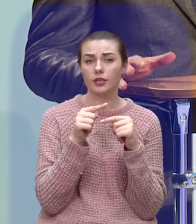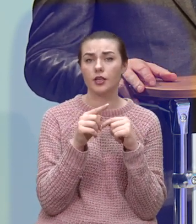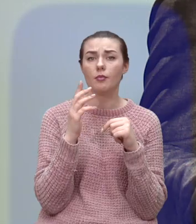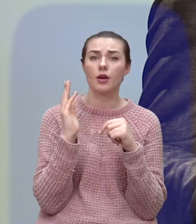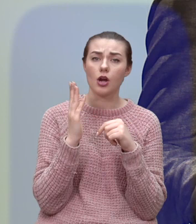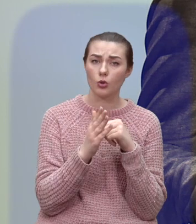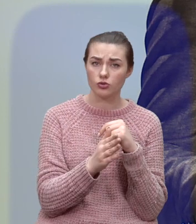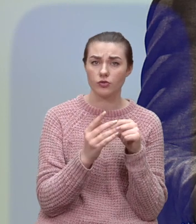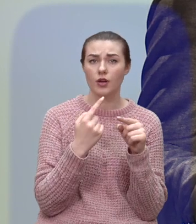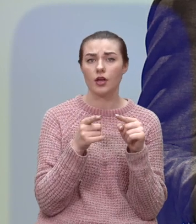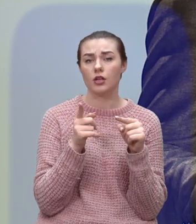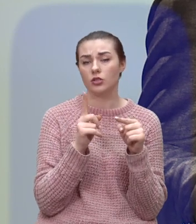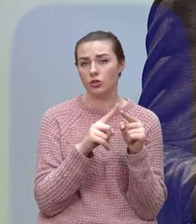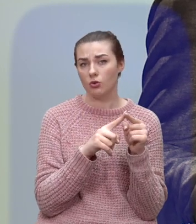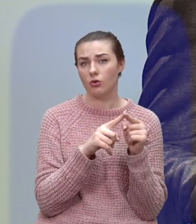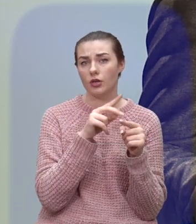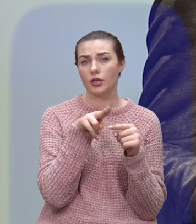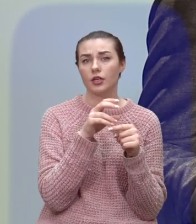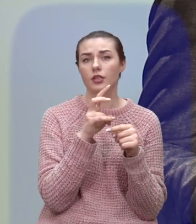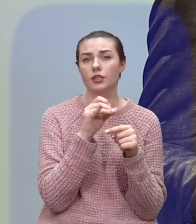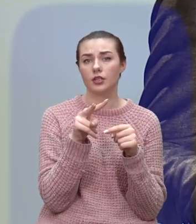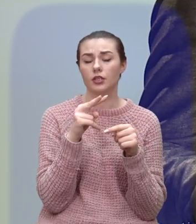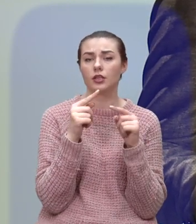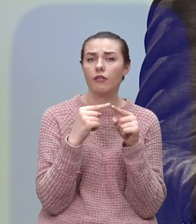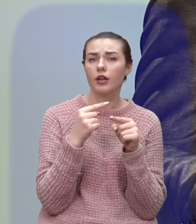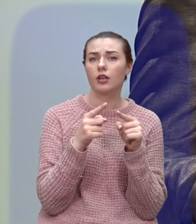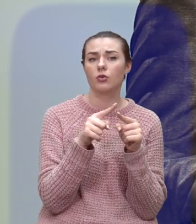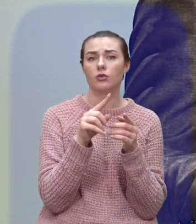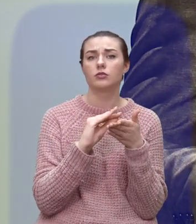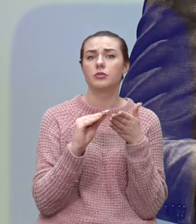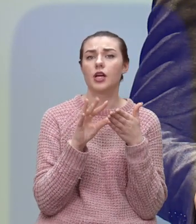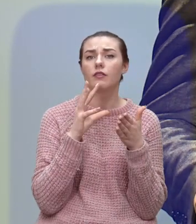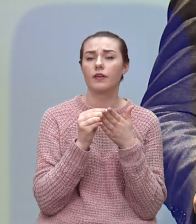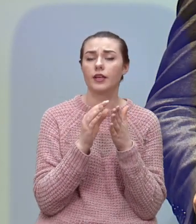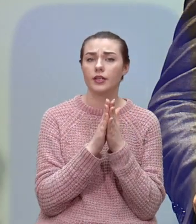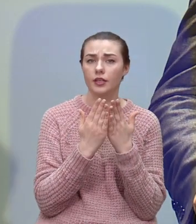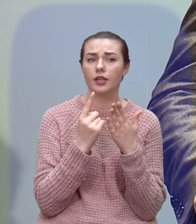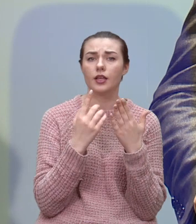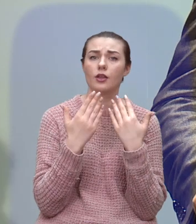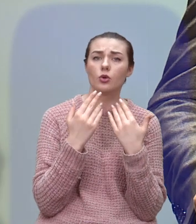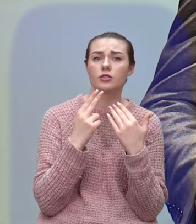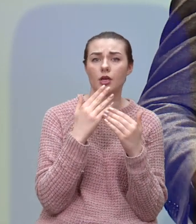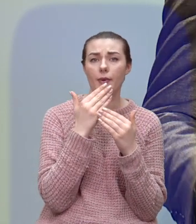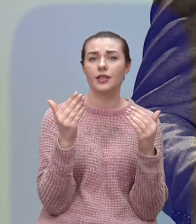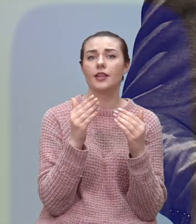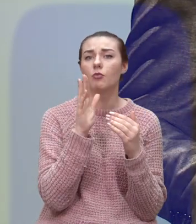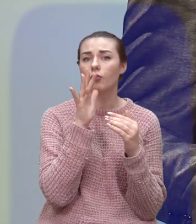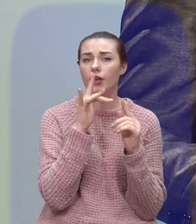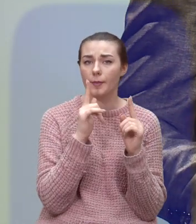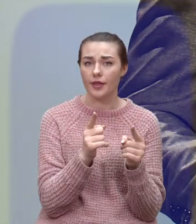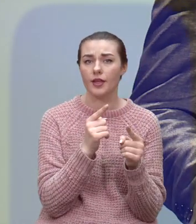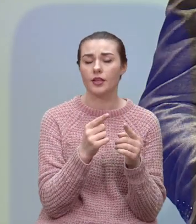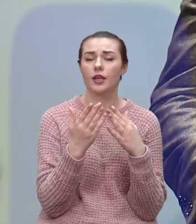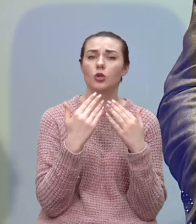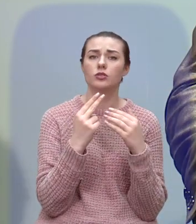говорит что те пророчества которое даниил изрекал и которые он записал свои книги они относятся последнему